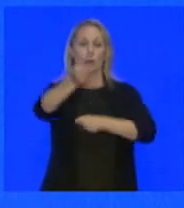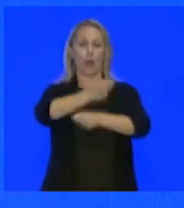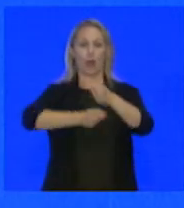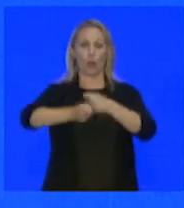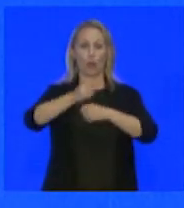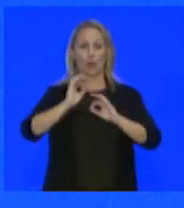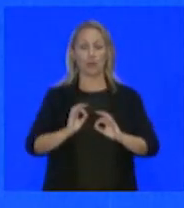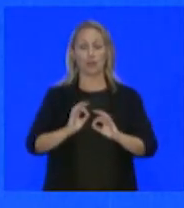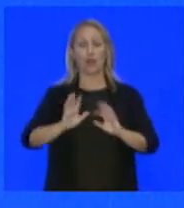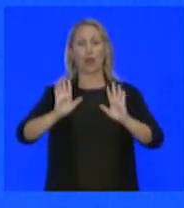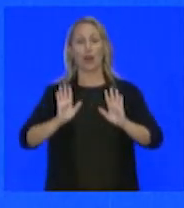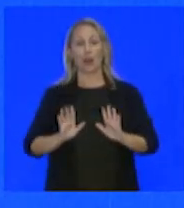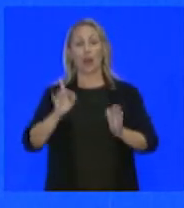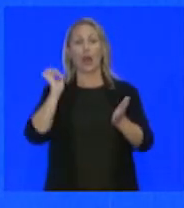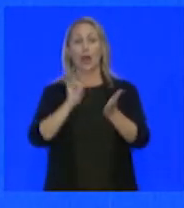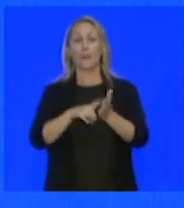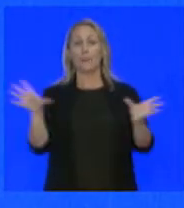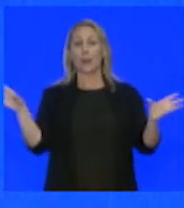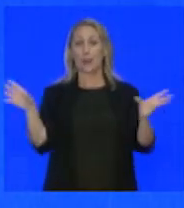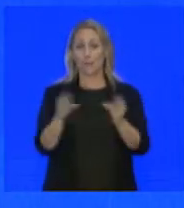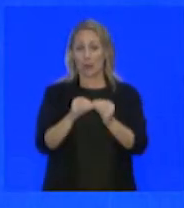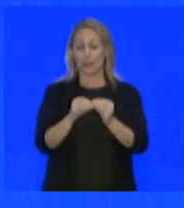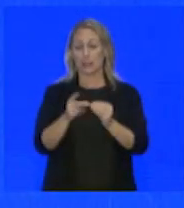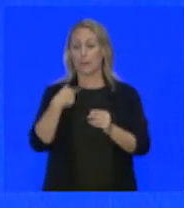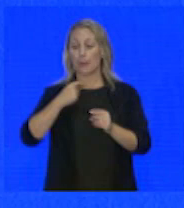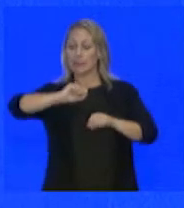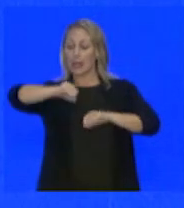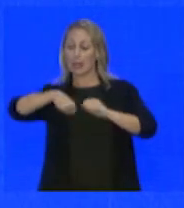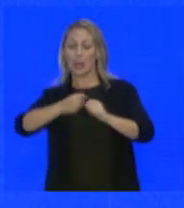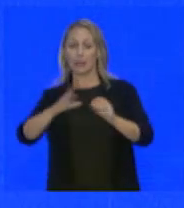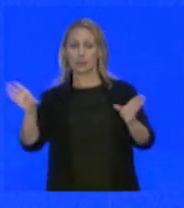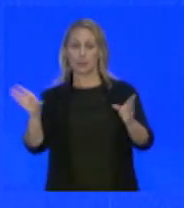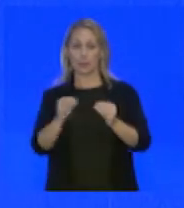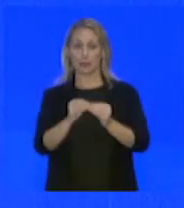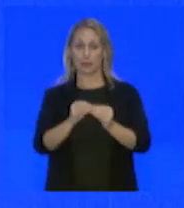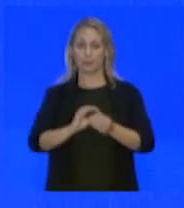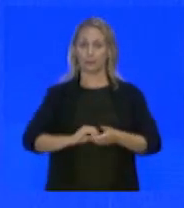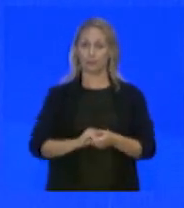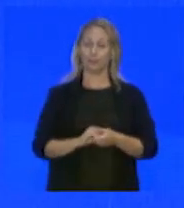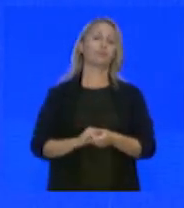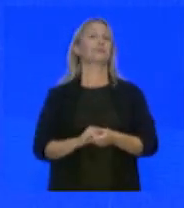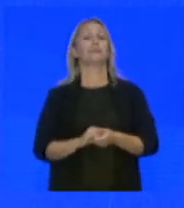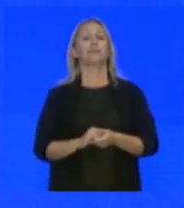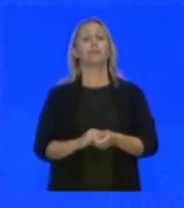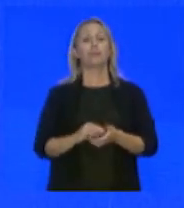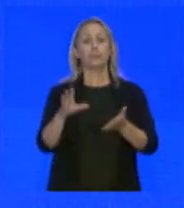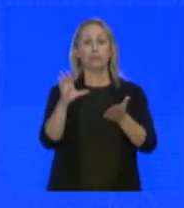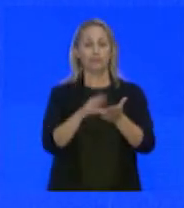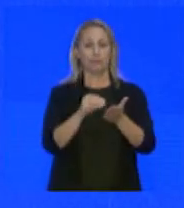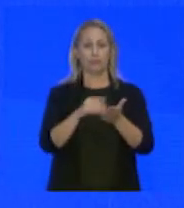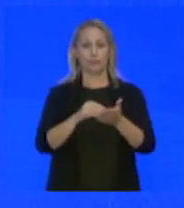αυτό θα πρέπει να συνοδεύεται και από παράλληλες ενέργειες. Το τομέας των αγροτικών μεταφορών, για παράδειγμα, θα